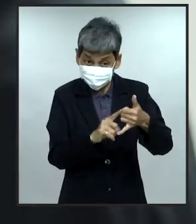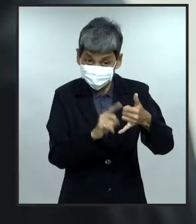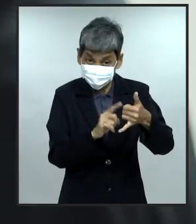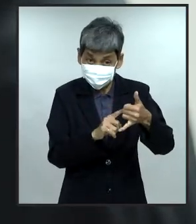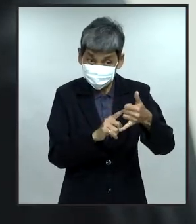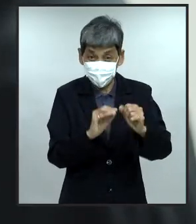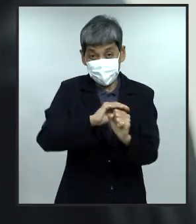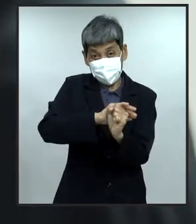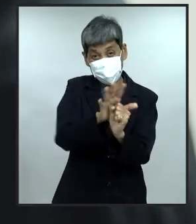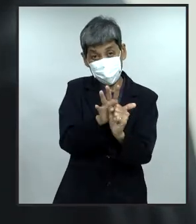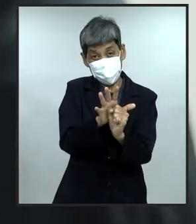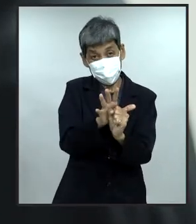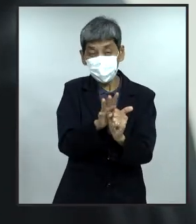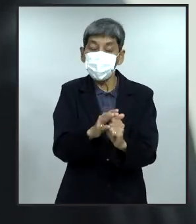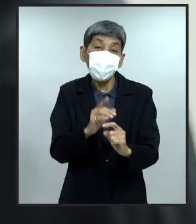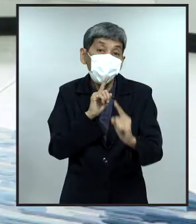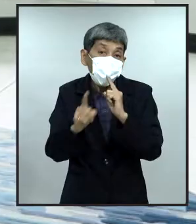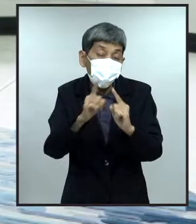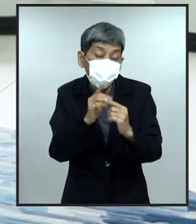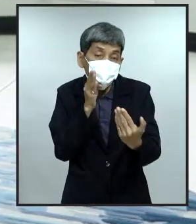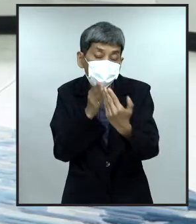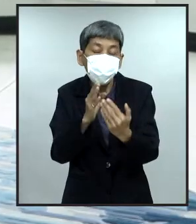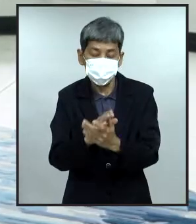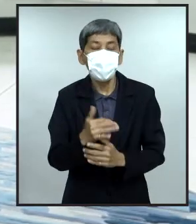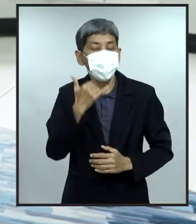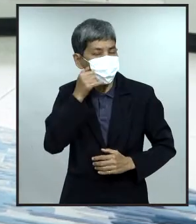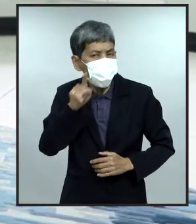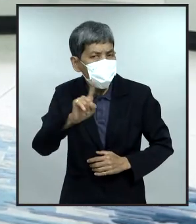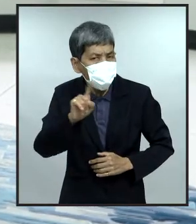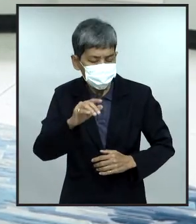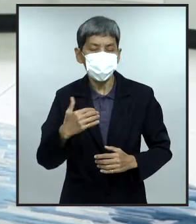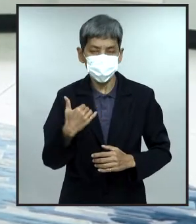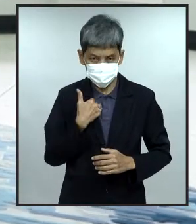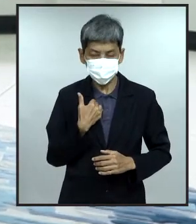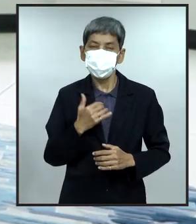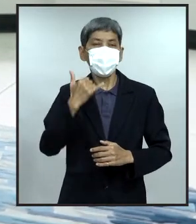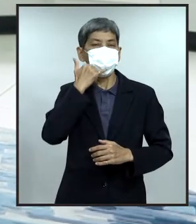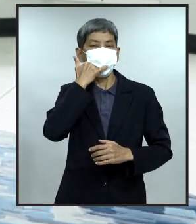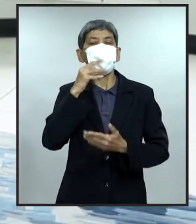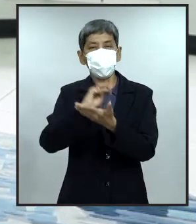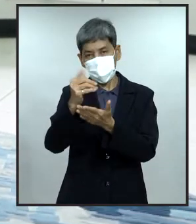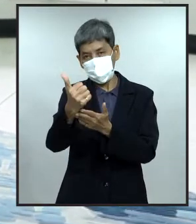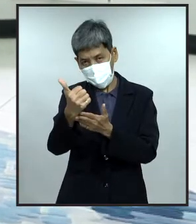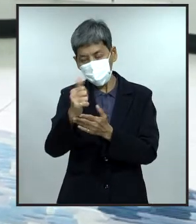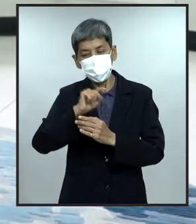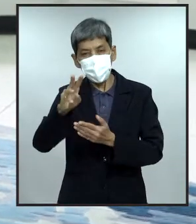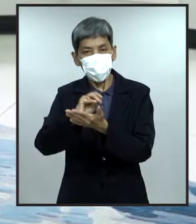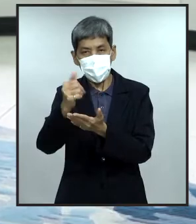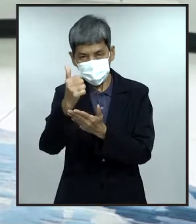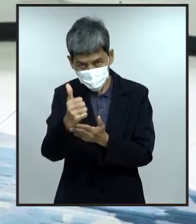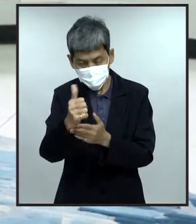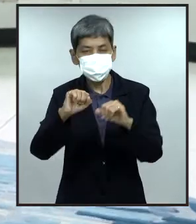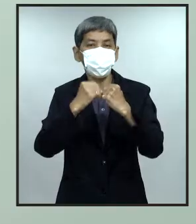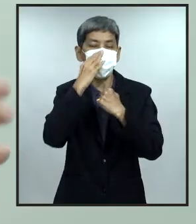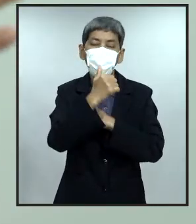ติดโควิดเนี่ยครับส่วนใหญ่เขาติดต่อมาผ่านทางไหน สามารถที่จะมาที่มูลนิธิหรือที่สมา